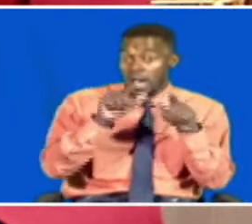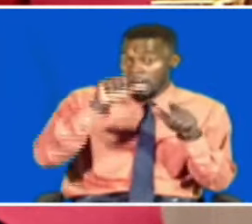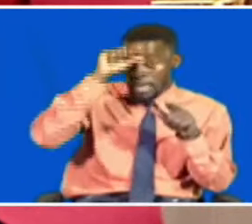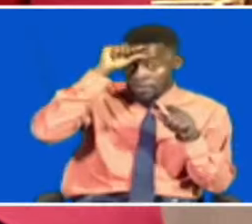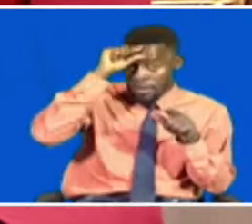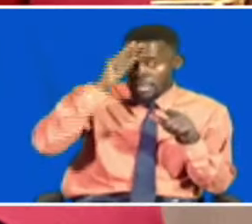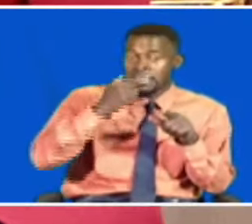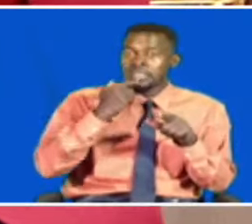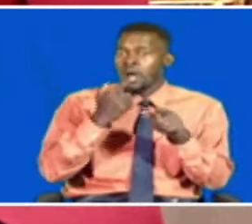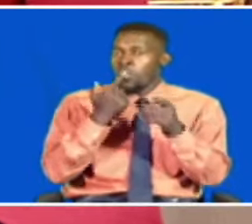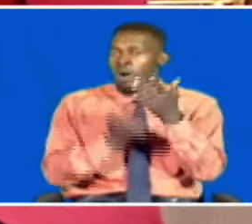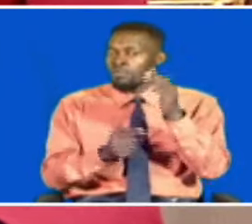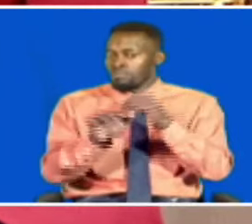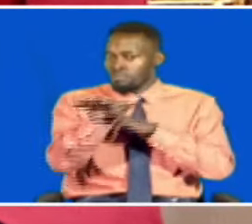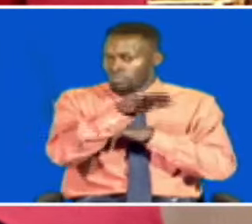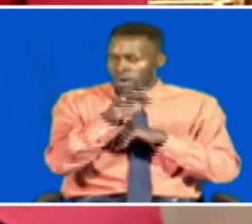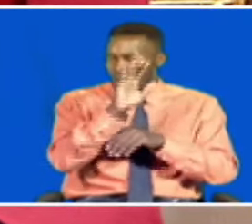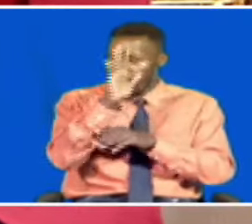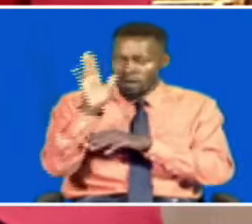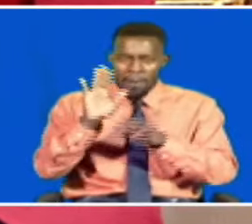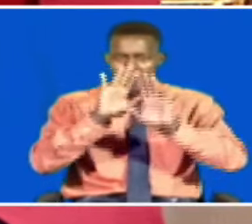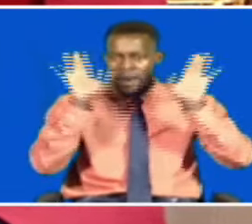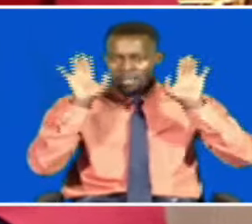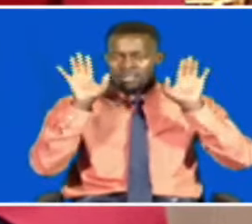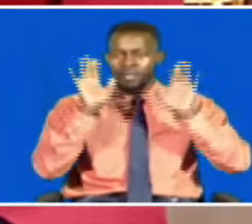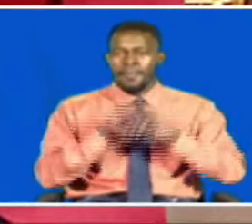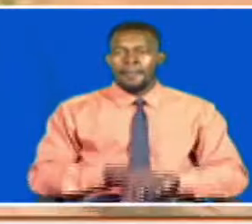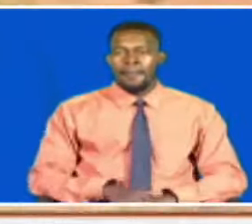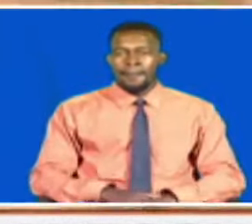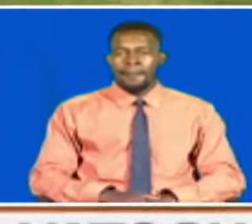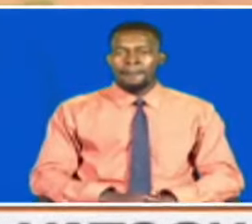serikali limekuwa kizingiti. Ken Gashuhi anaarifu.